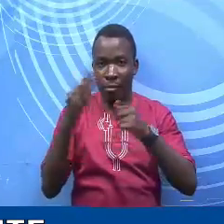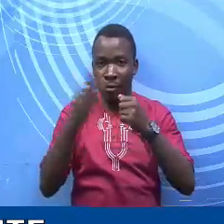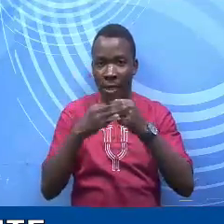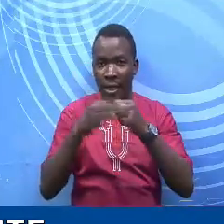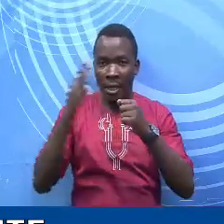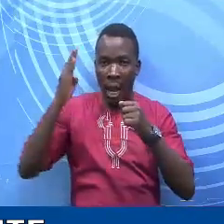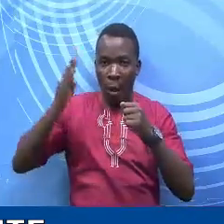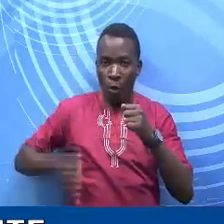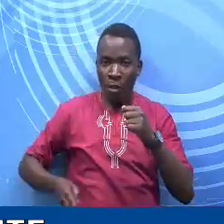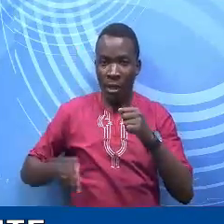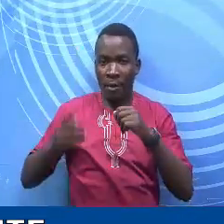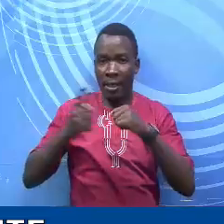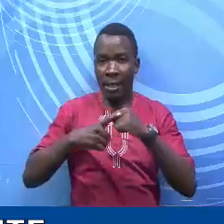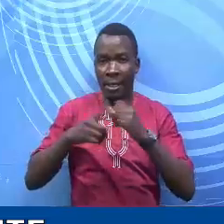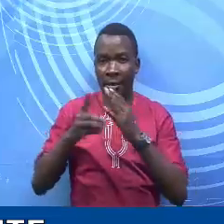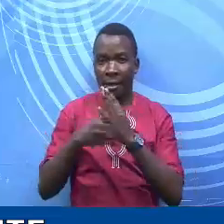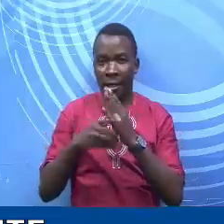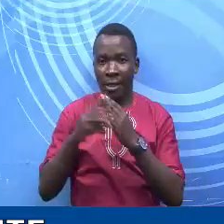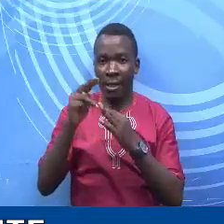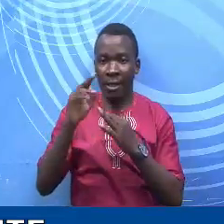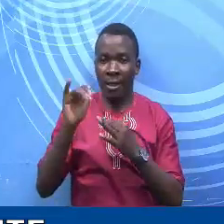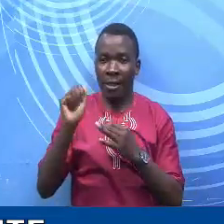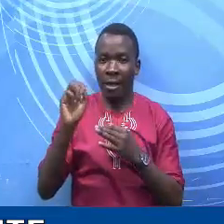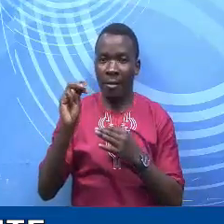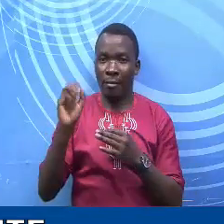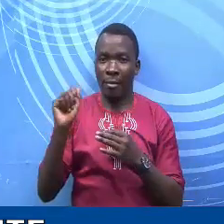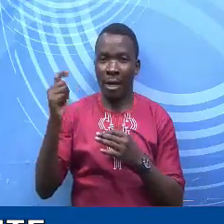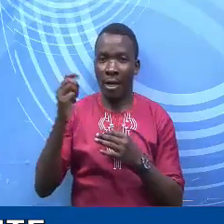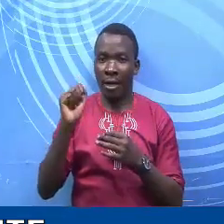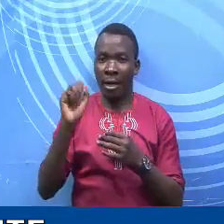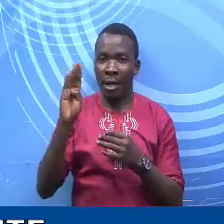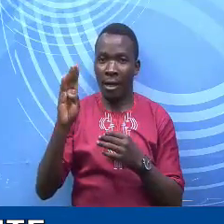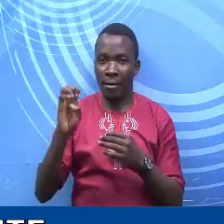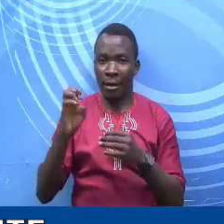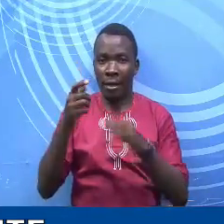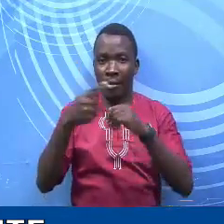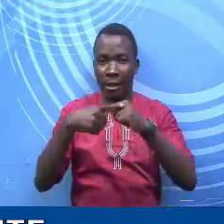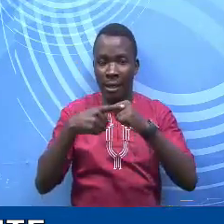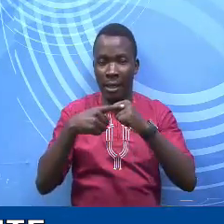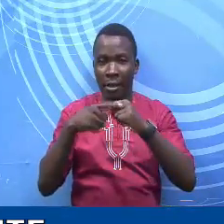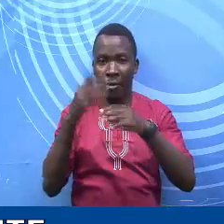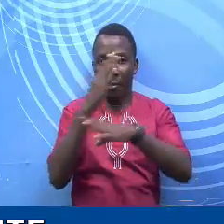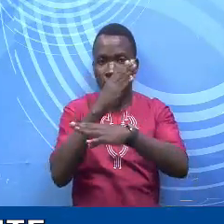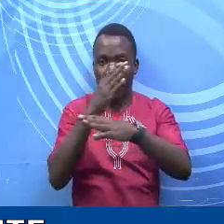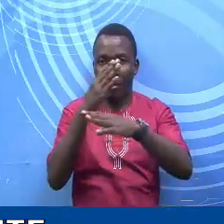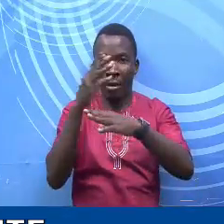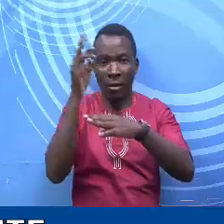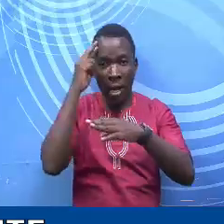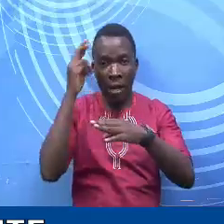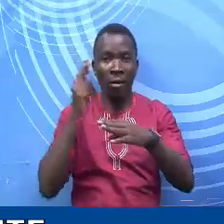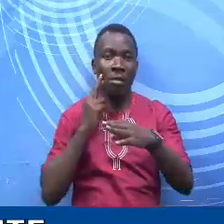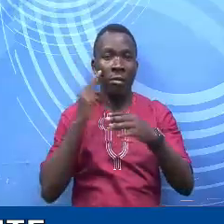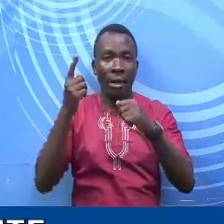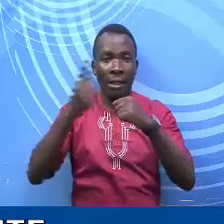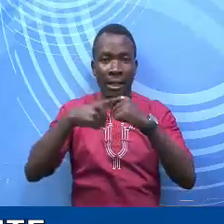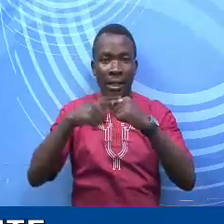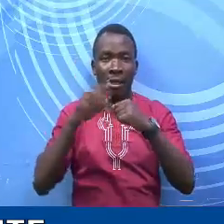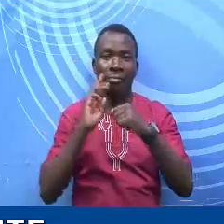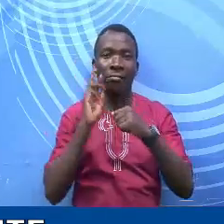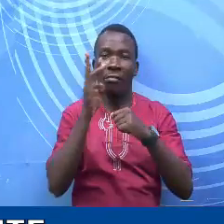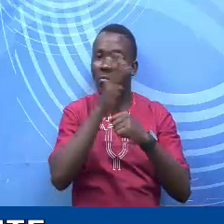Huye, 6 mu karere ka Nyamagabe, 6 mu karere ka Ruhango, 6 mu karere ka Rwamagana, 5 bo mu karere